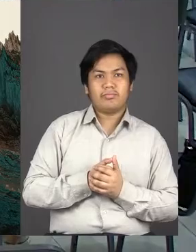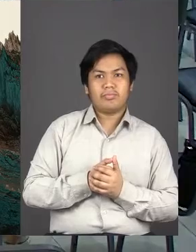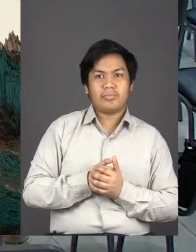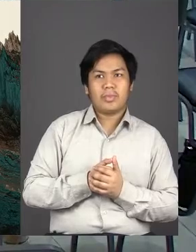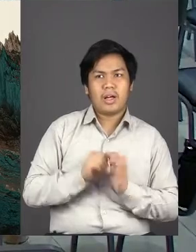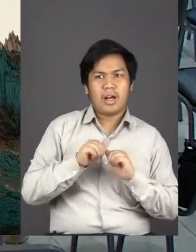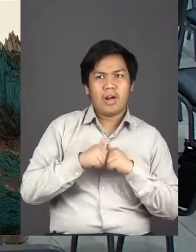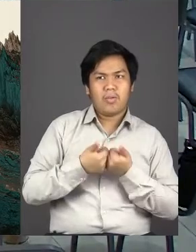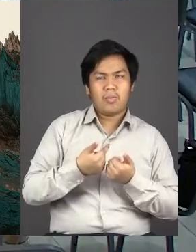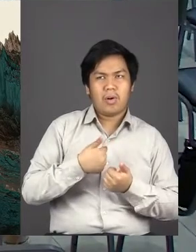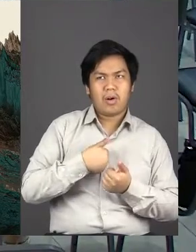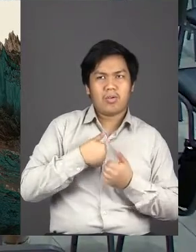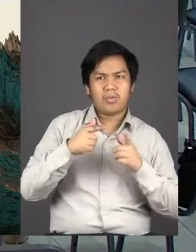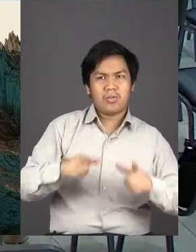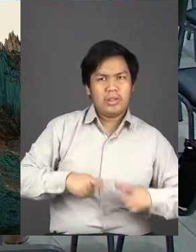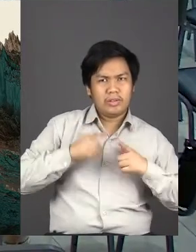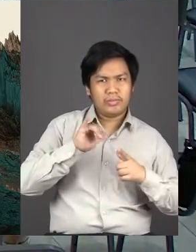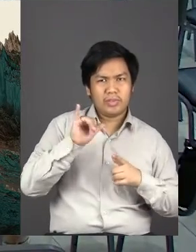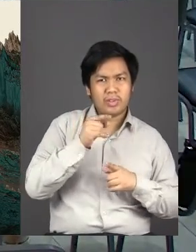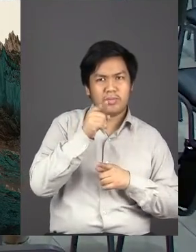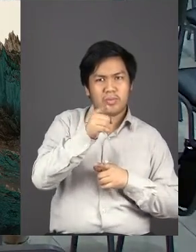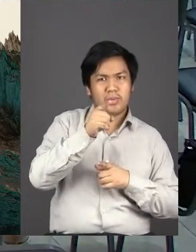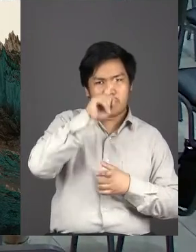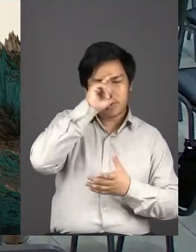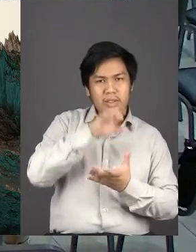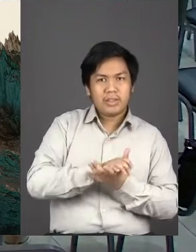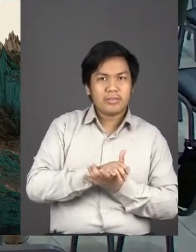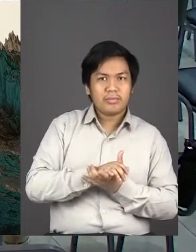paano ba ako pwedeng mamuhay ng katulad mo?